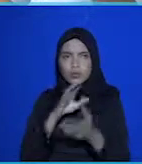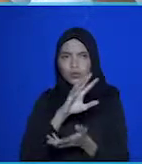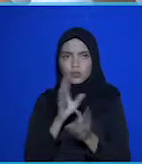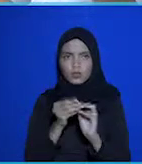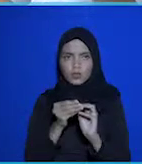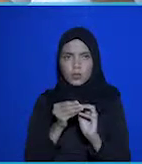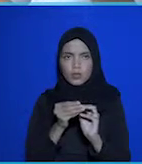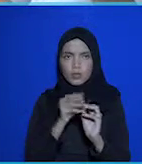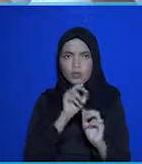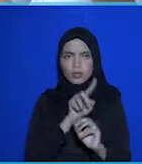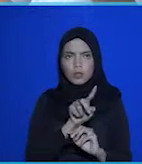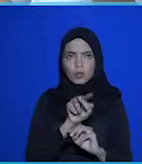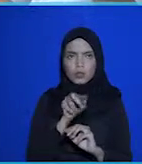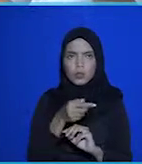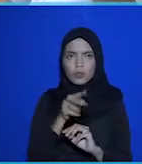total anggarannya